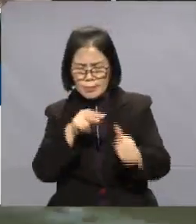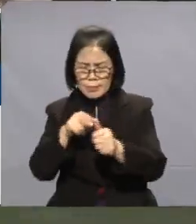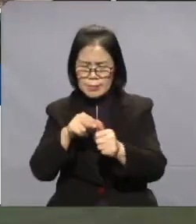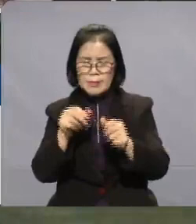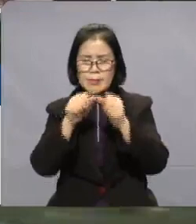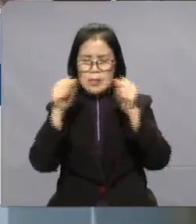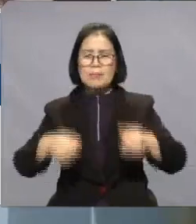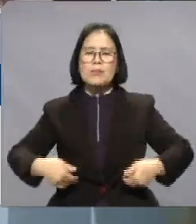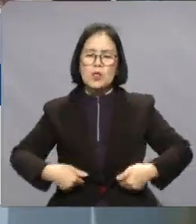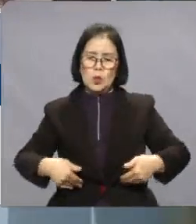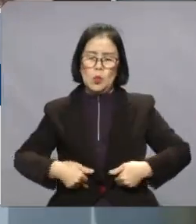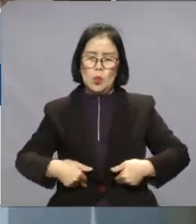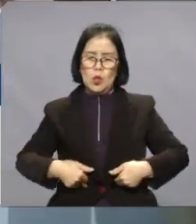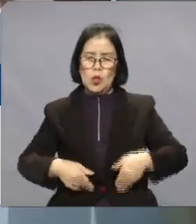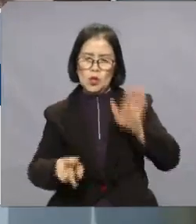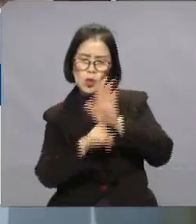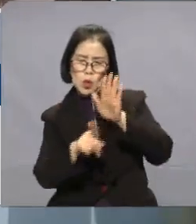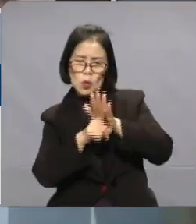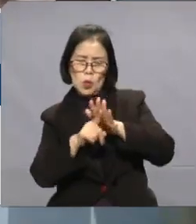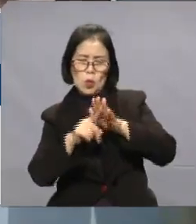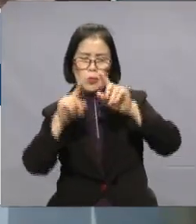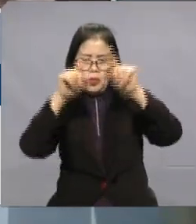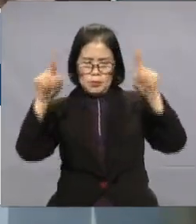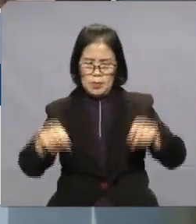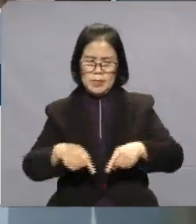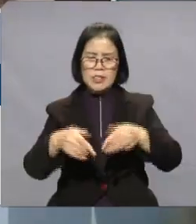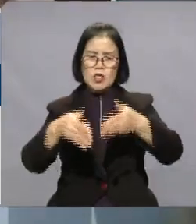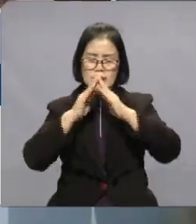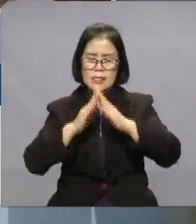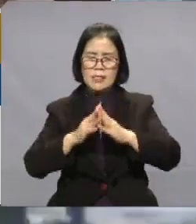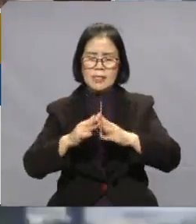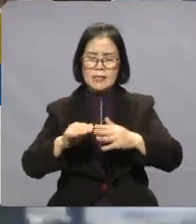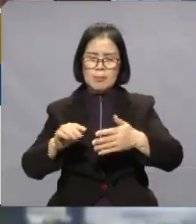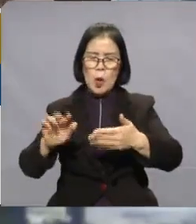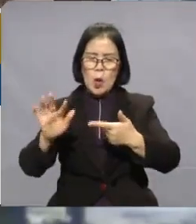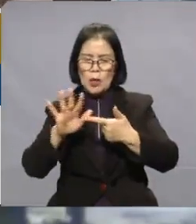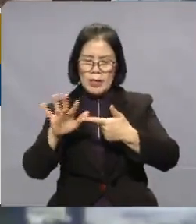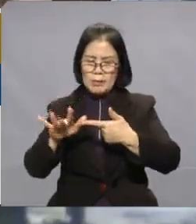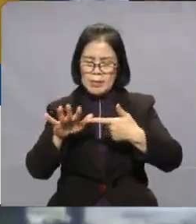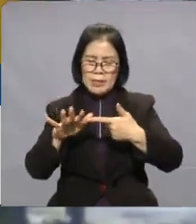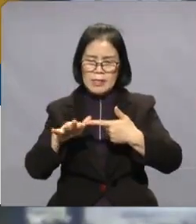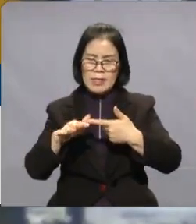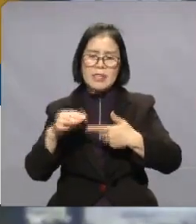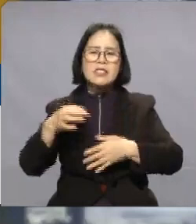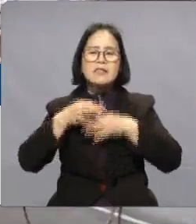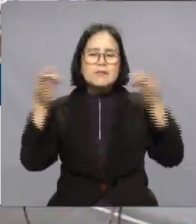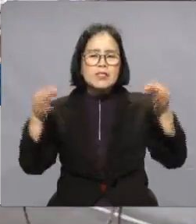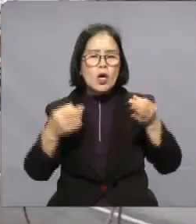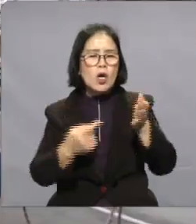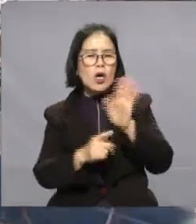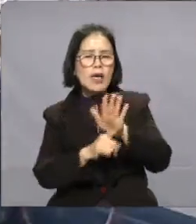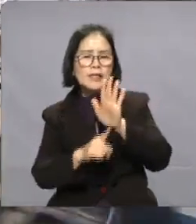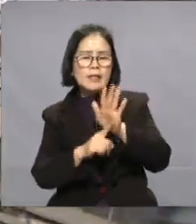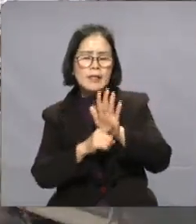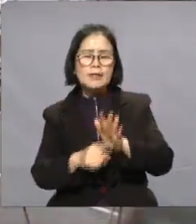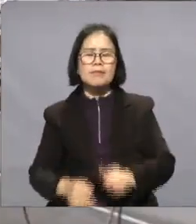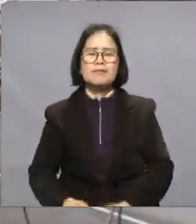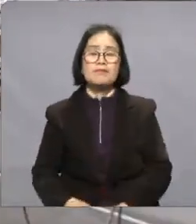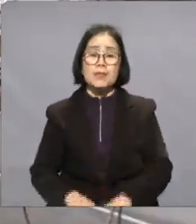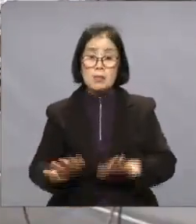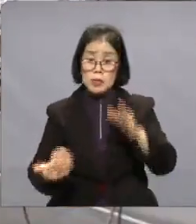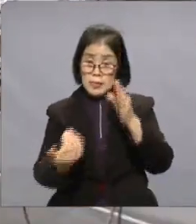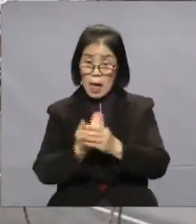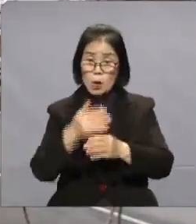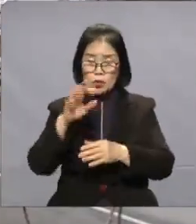있습니다. 경고 표지판 설치나 내비게이션 음성으로 안내하는 방법 등도. 이번 사고